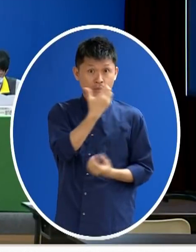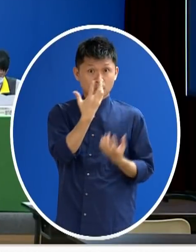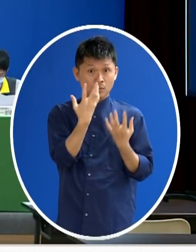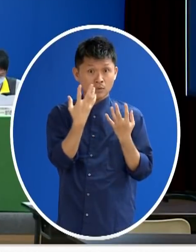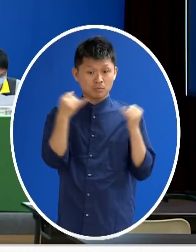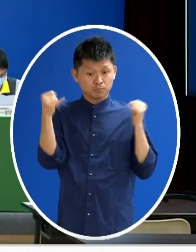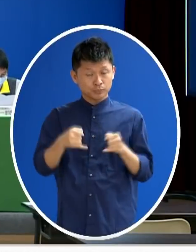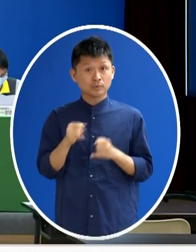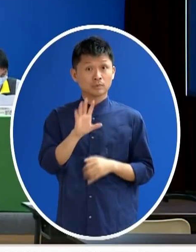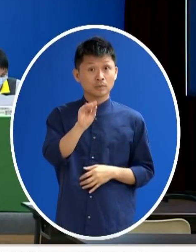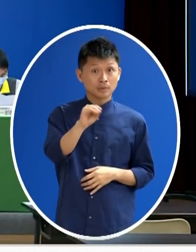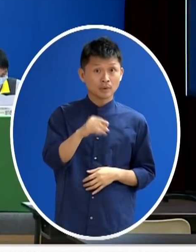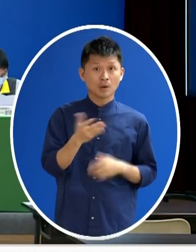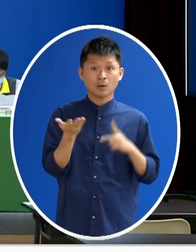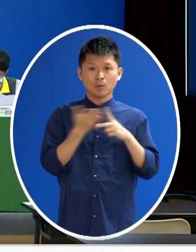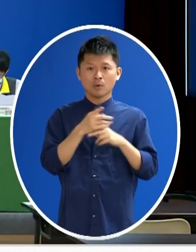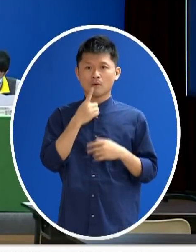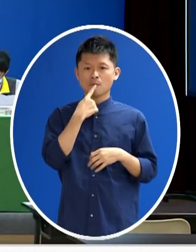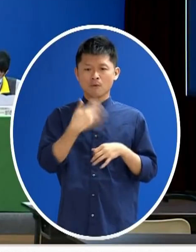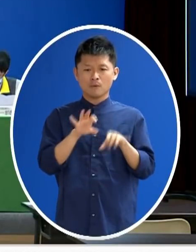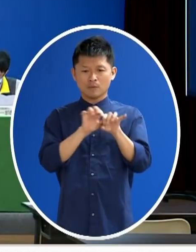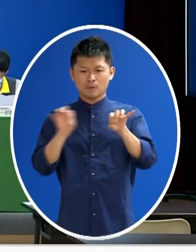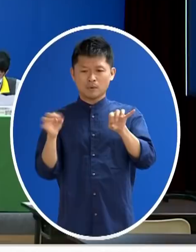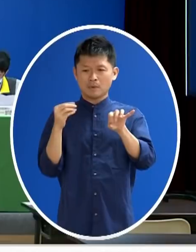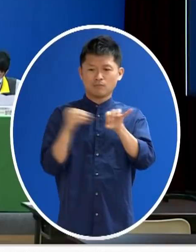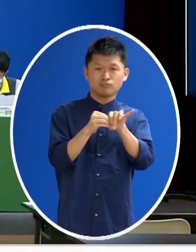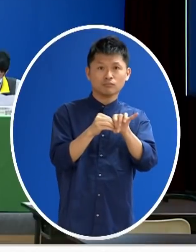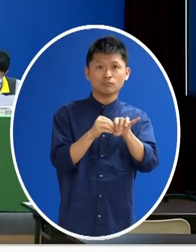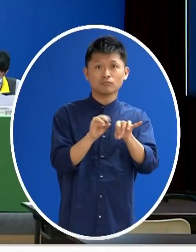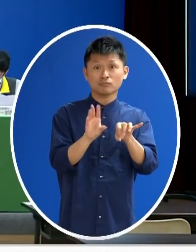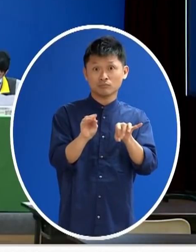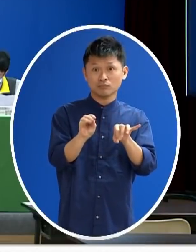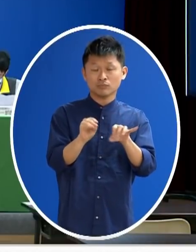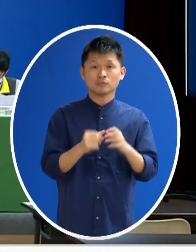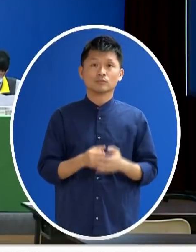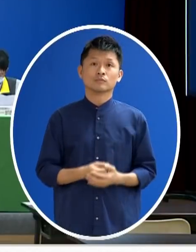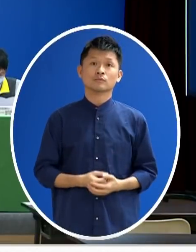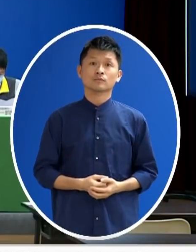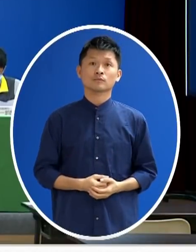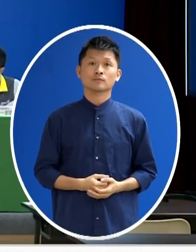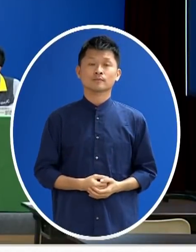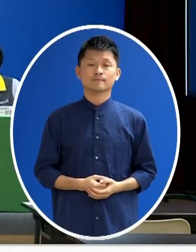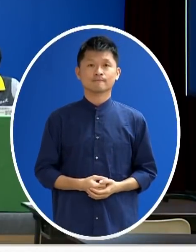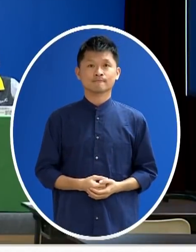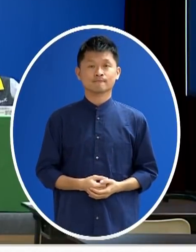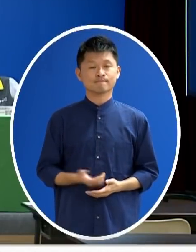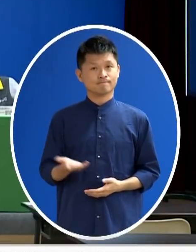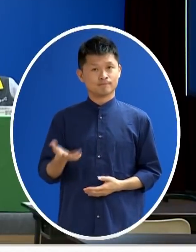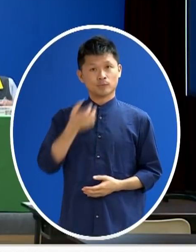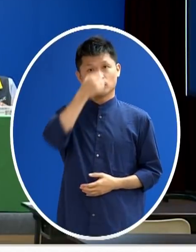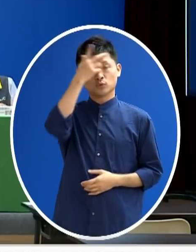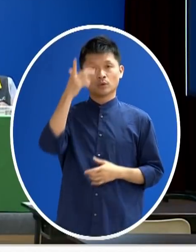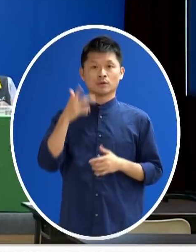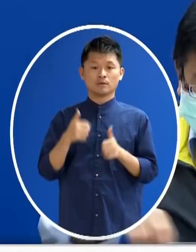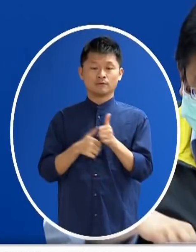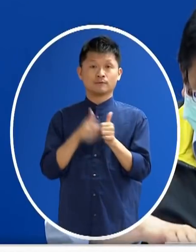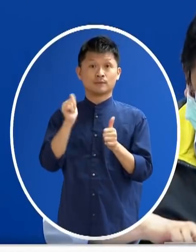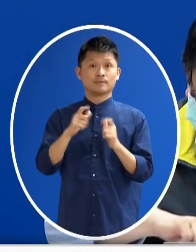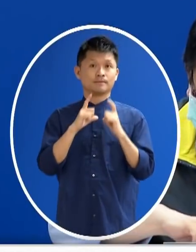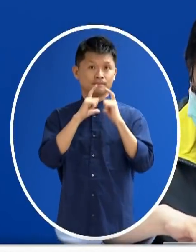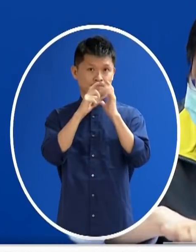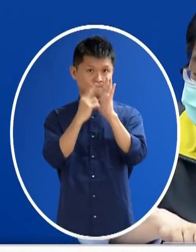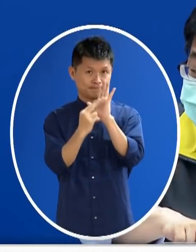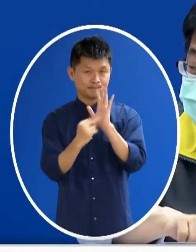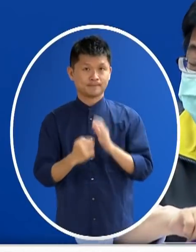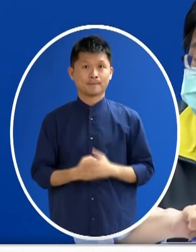现不良反应，甚至有血栓的情况？谢谢。 好，这个哈、哦，这个哈、哦，庄副哈、 哦，有